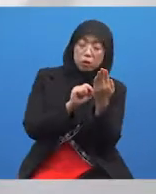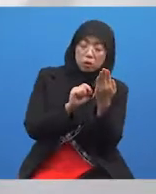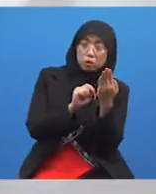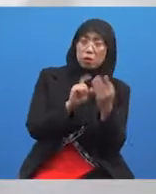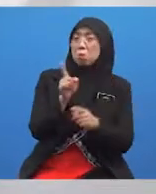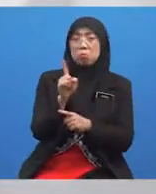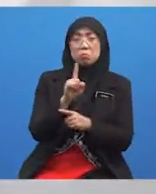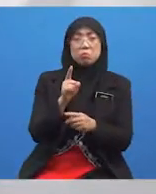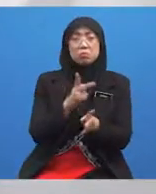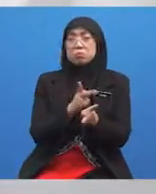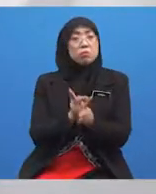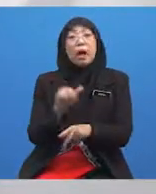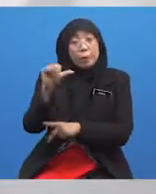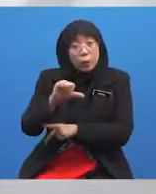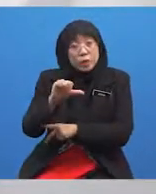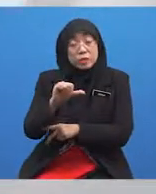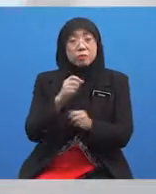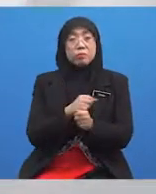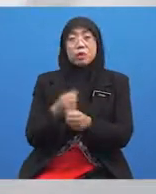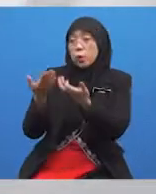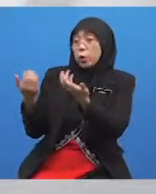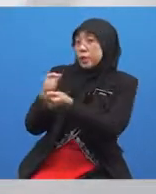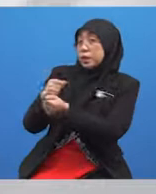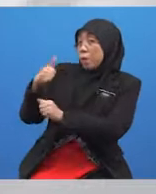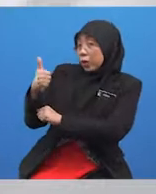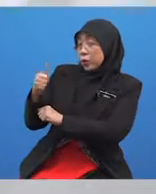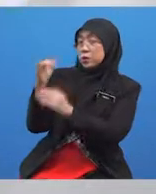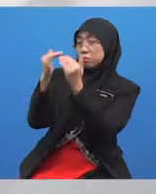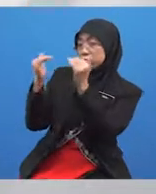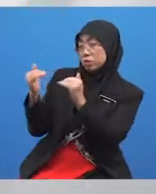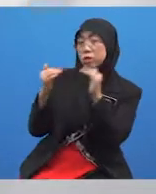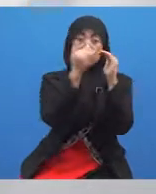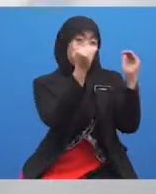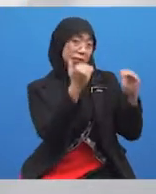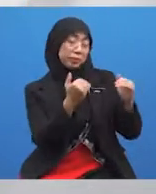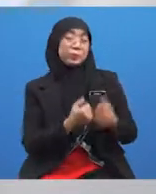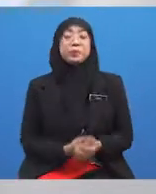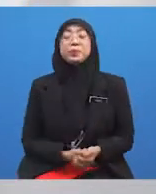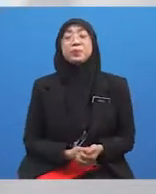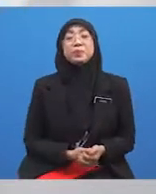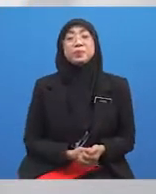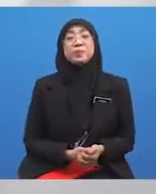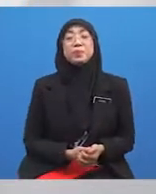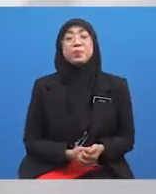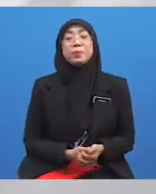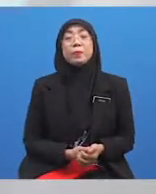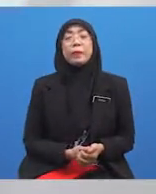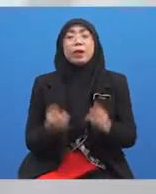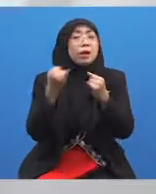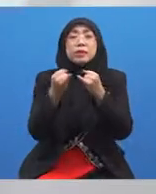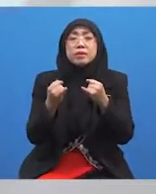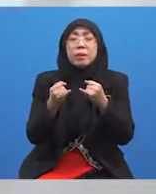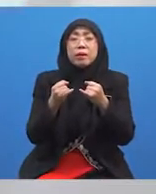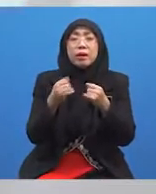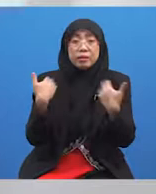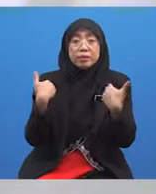produk pilihan berdasarkan maklumat yang diperoleh. Baiklah, proses yang keempat, membuat keputusan.